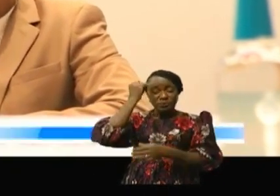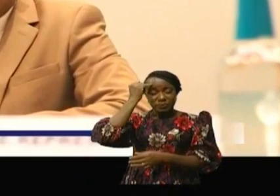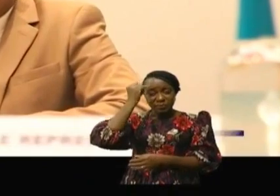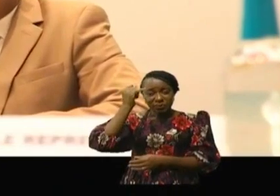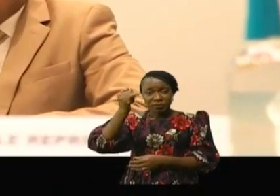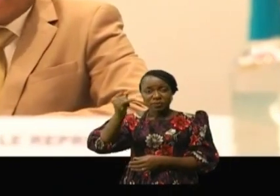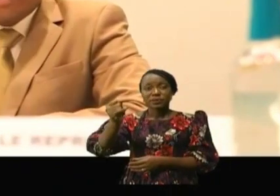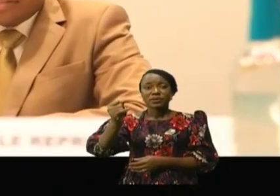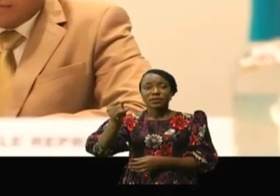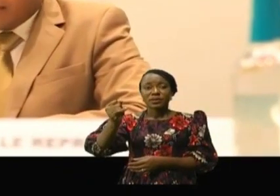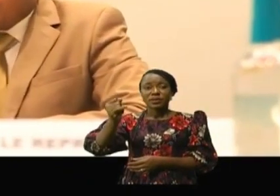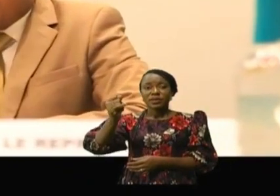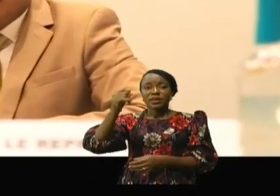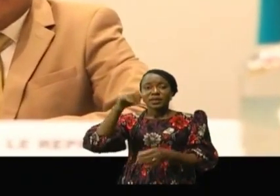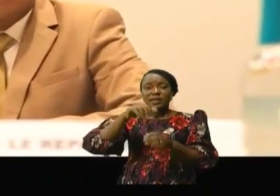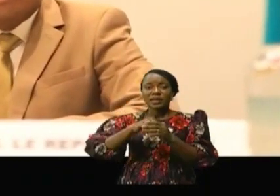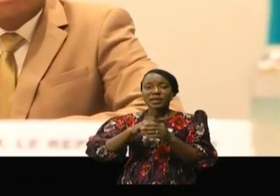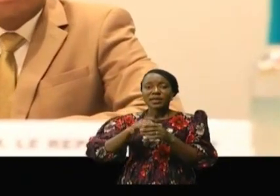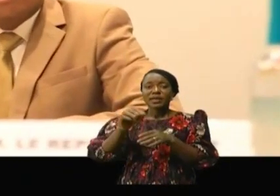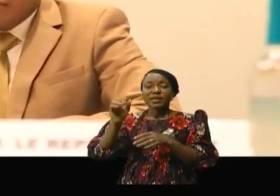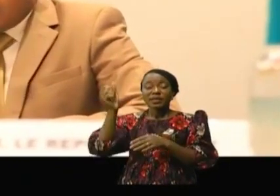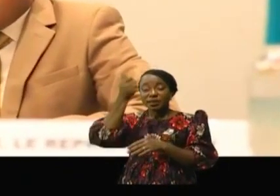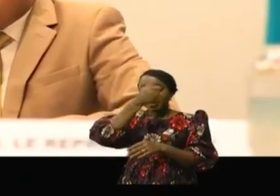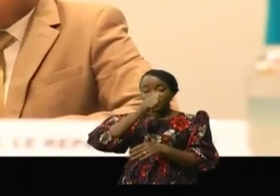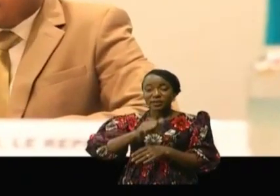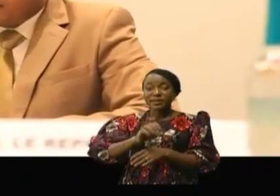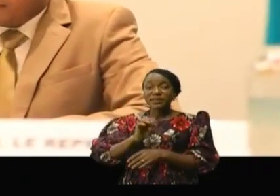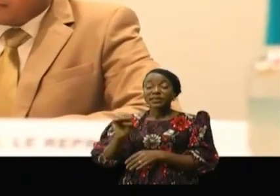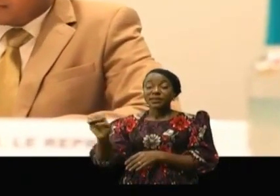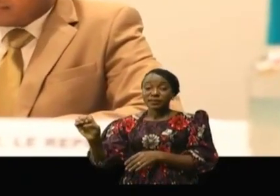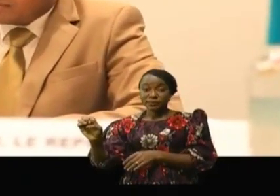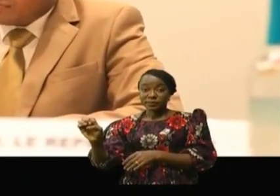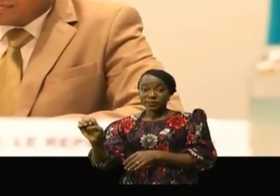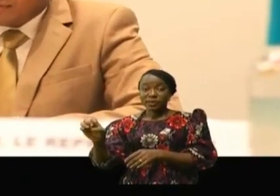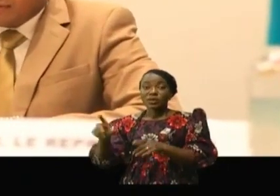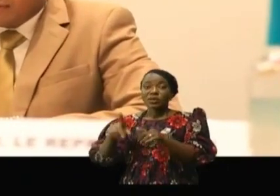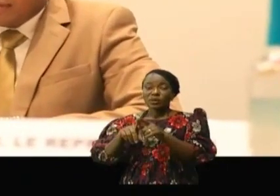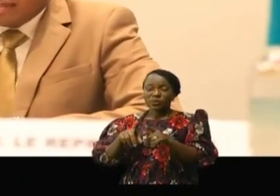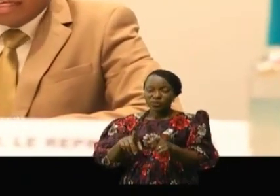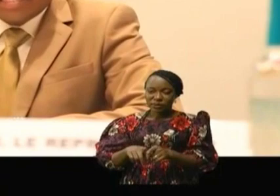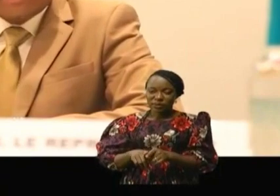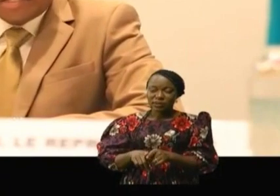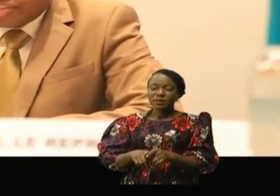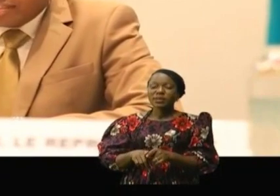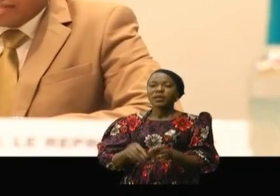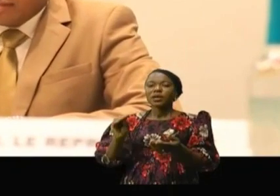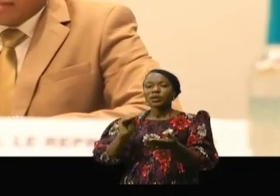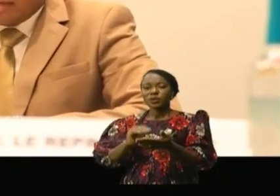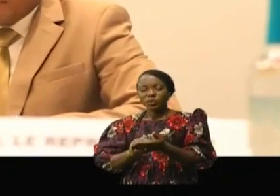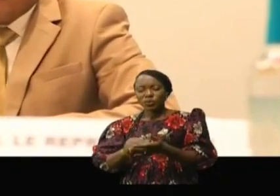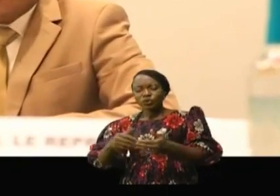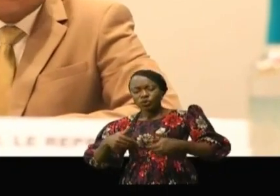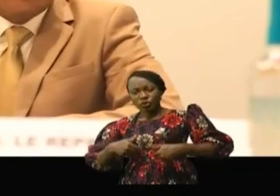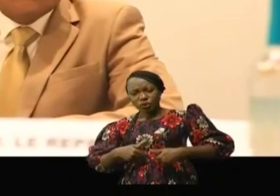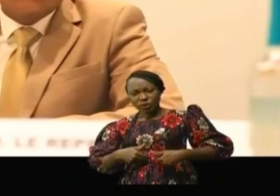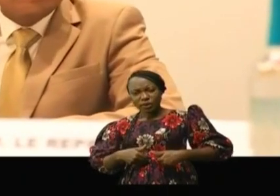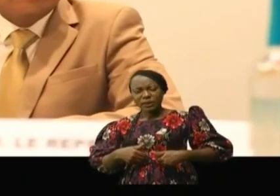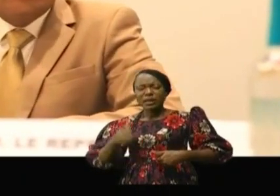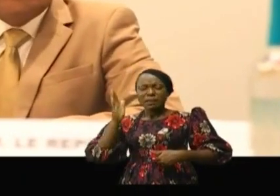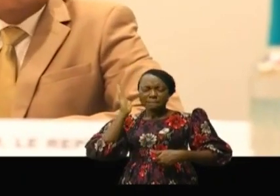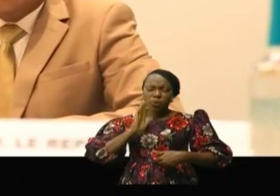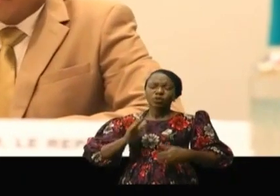en Afrique de l'Ouest et du Centre en faveur des adolescents et des jeunes en bonne